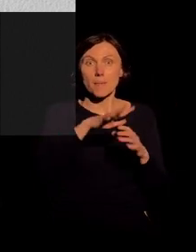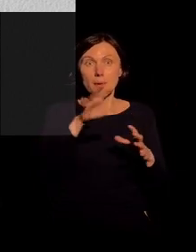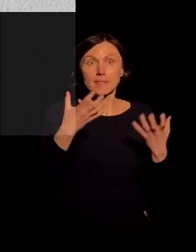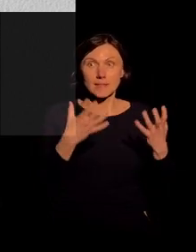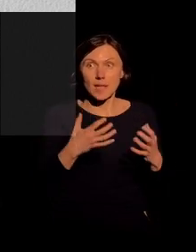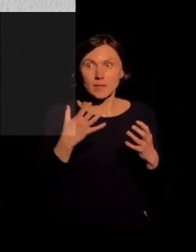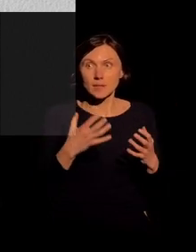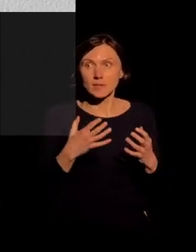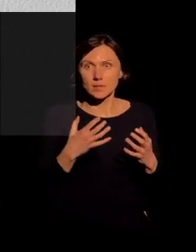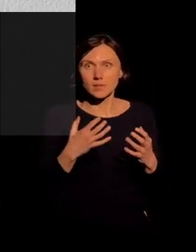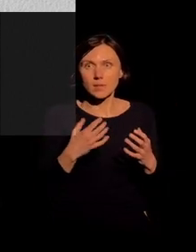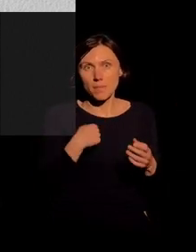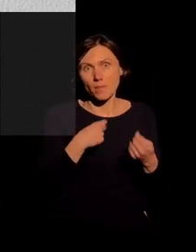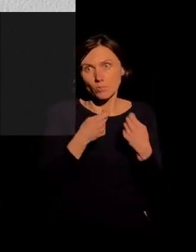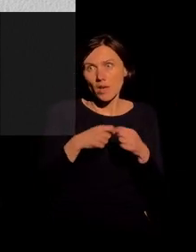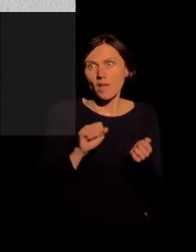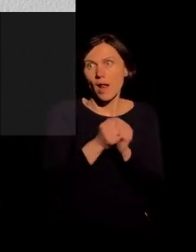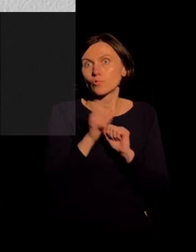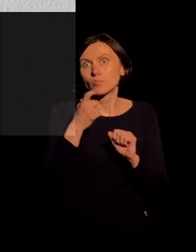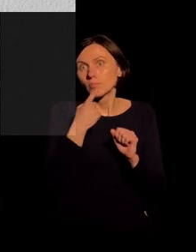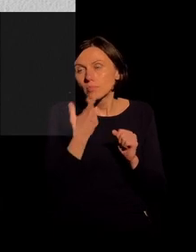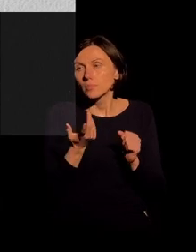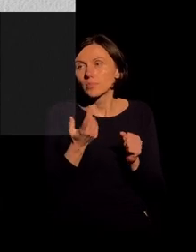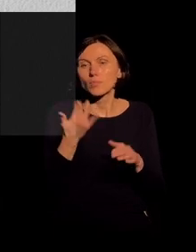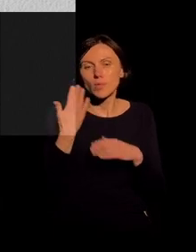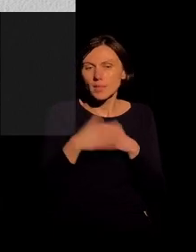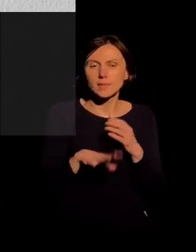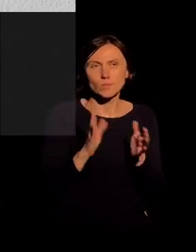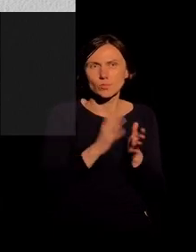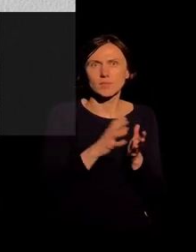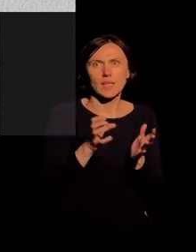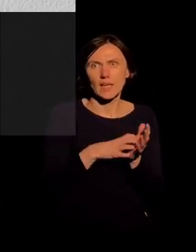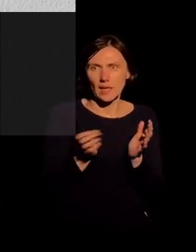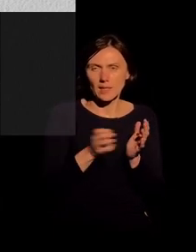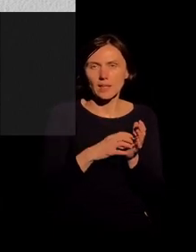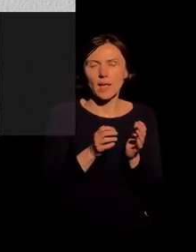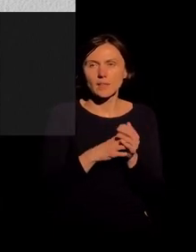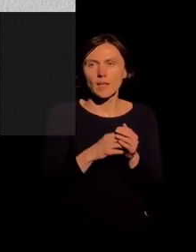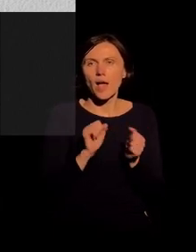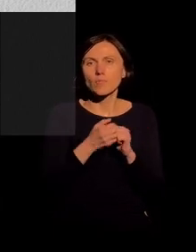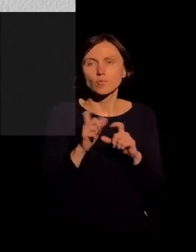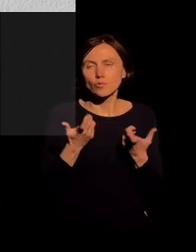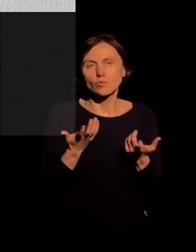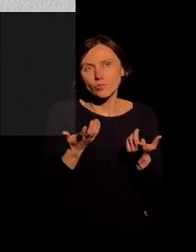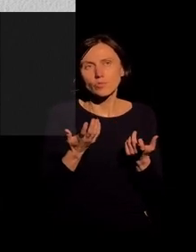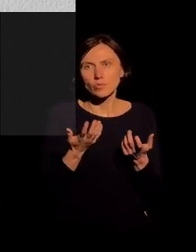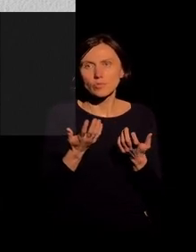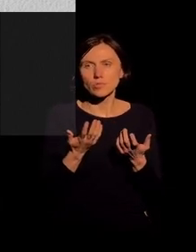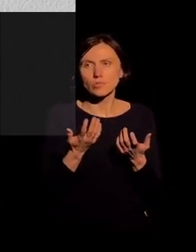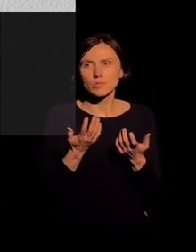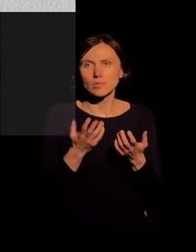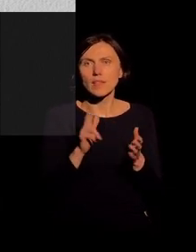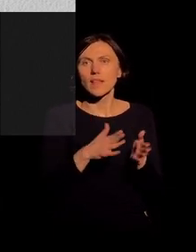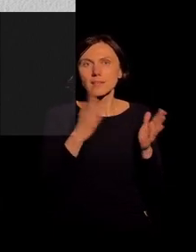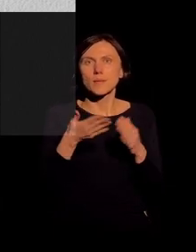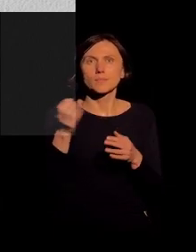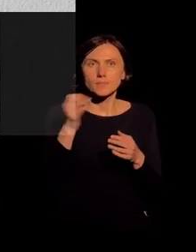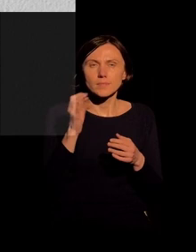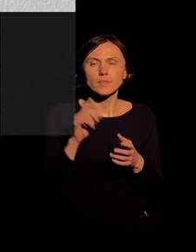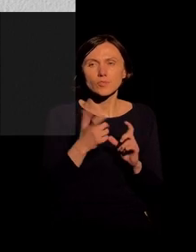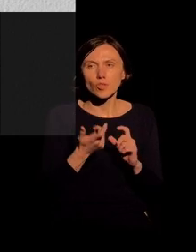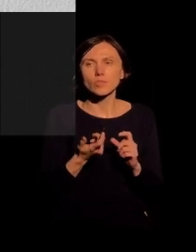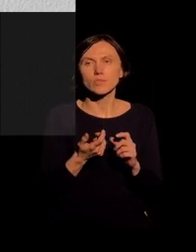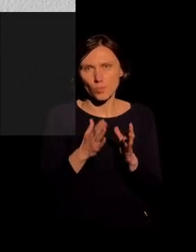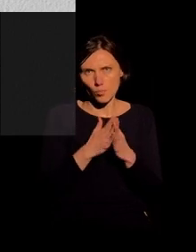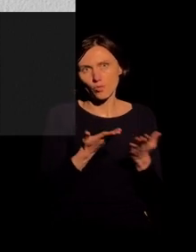ochotę mi przerwać albo stwierdzić, że przestań już, przestań gadać, czy coś takiego, nie wiem, powiedzieć, następny slajd na przykład